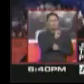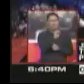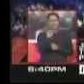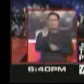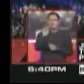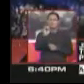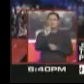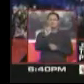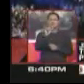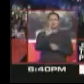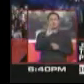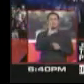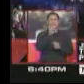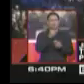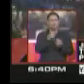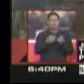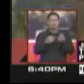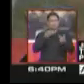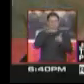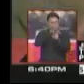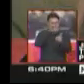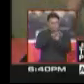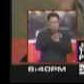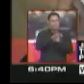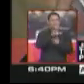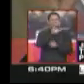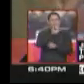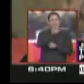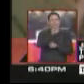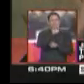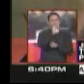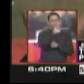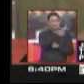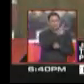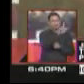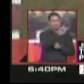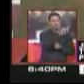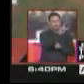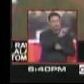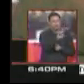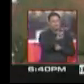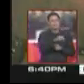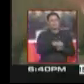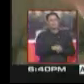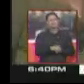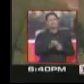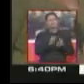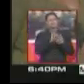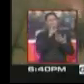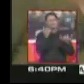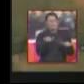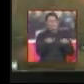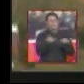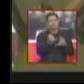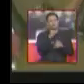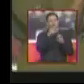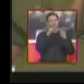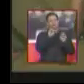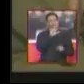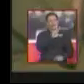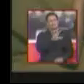Mottola ang nagpasikat kay Celine Dion, Jennifer Lopez, Ricky Martin at sa Destiny's Child. Naomi Dairin, News 5.